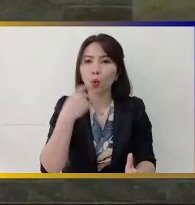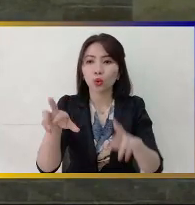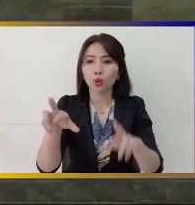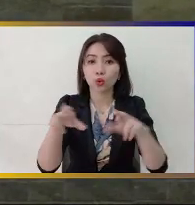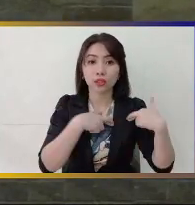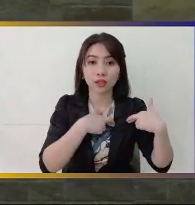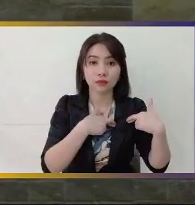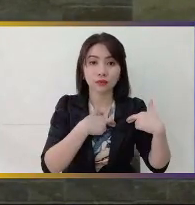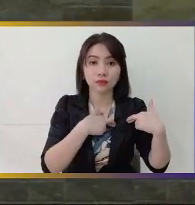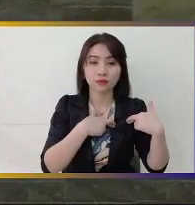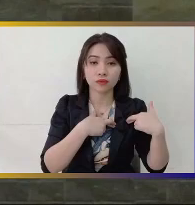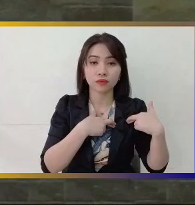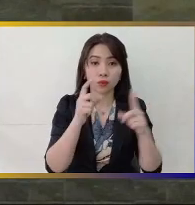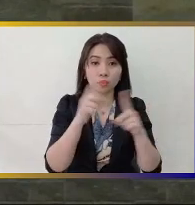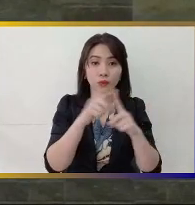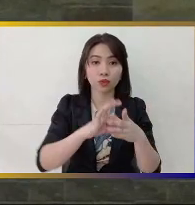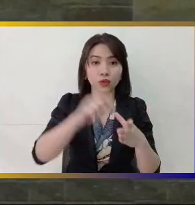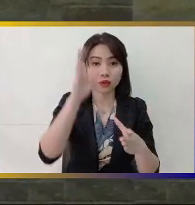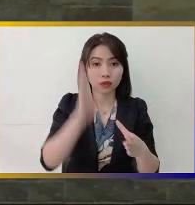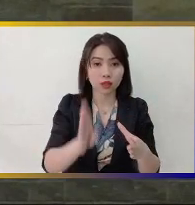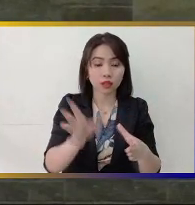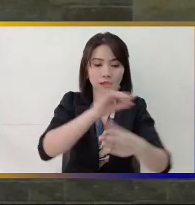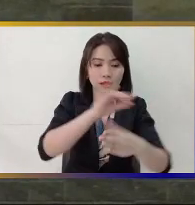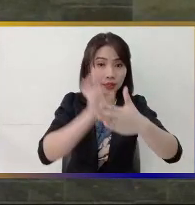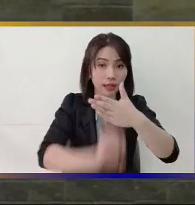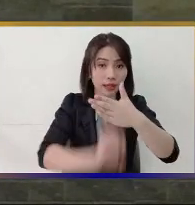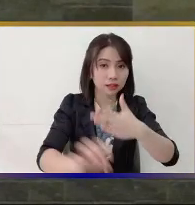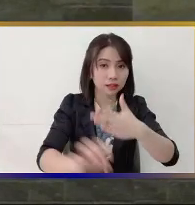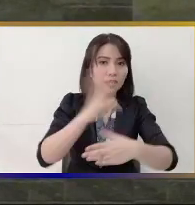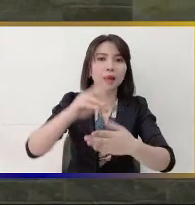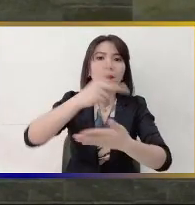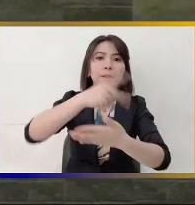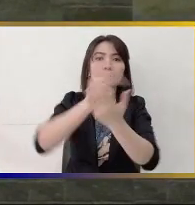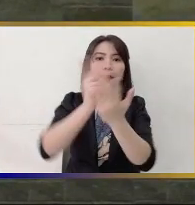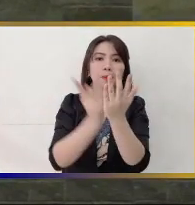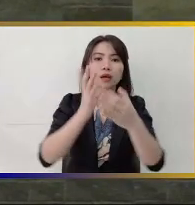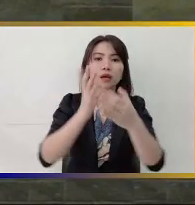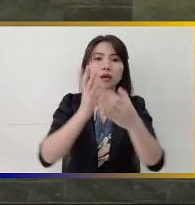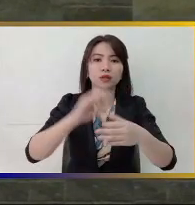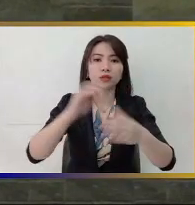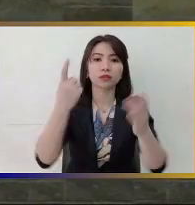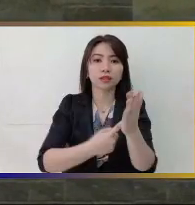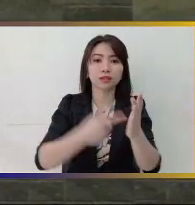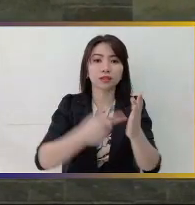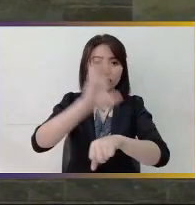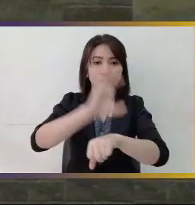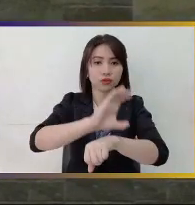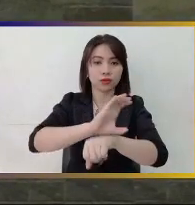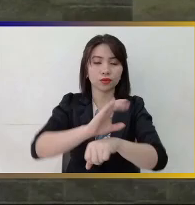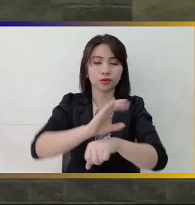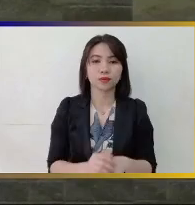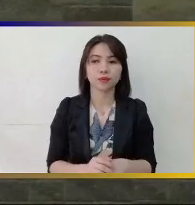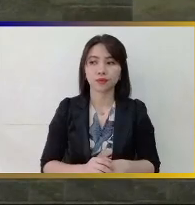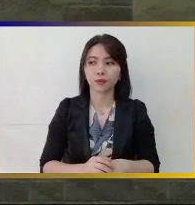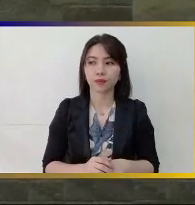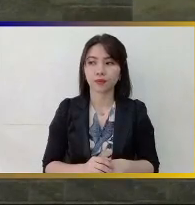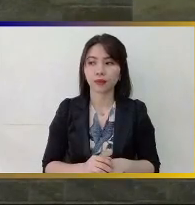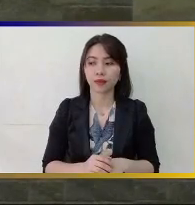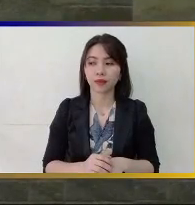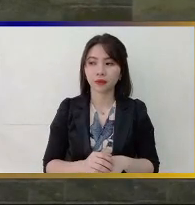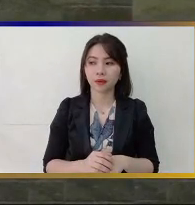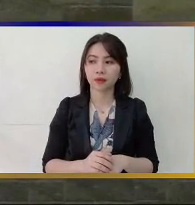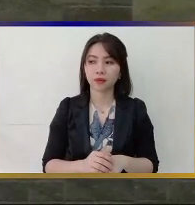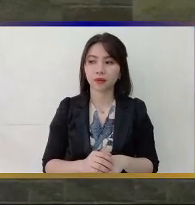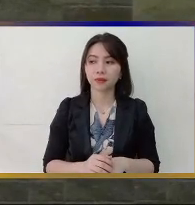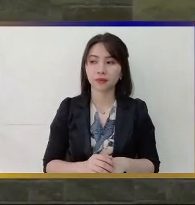nakakapasok at nagiging bahagi ng gawain ng Panginoon. I'm talking about the church. Maybe listen now.